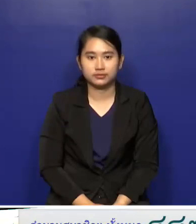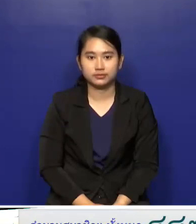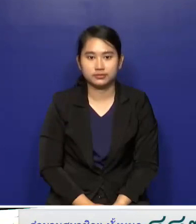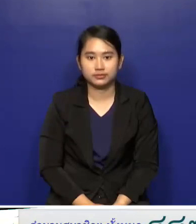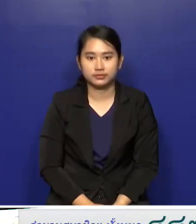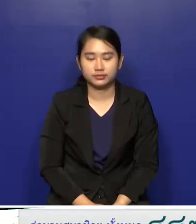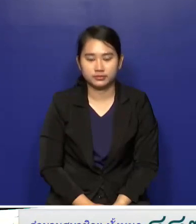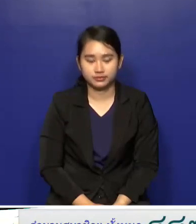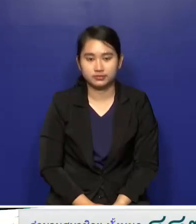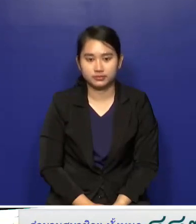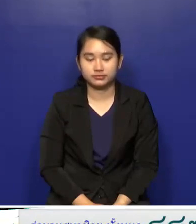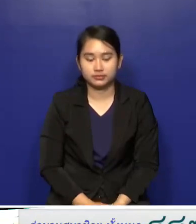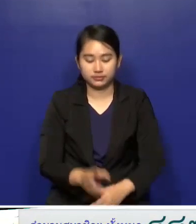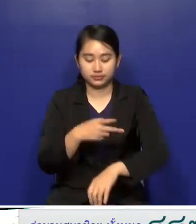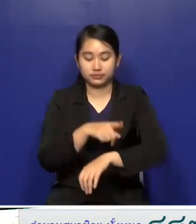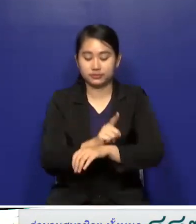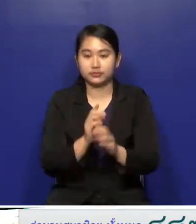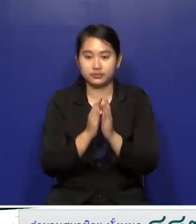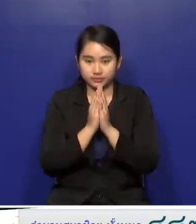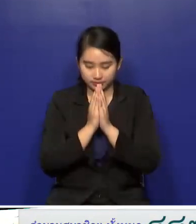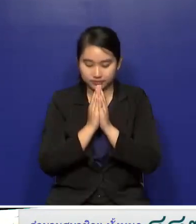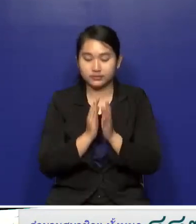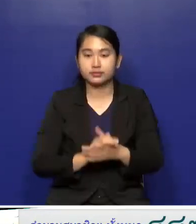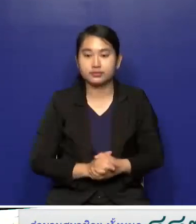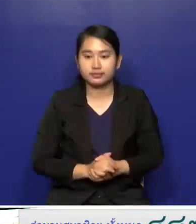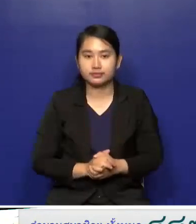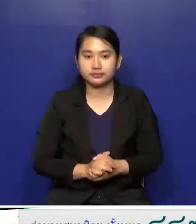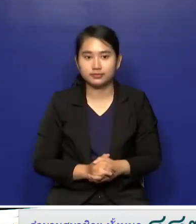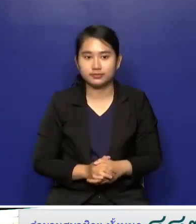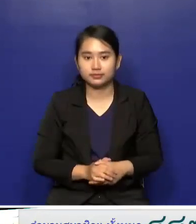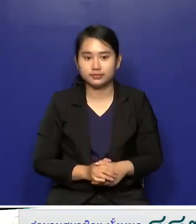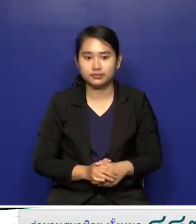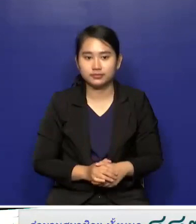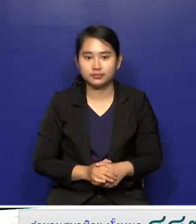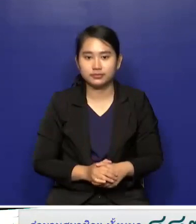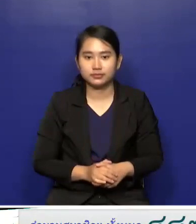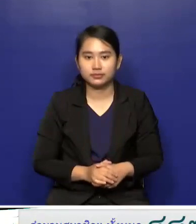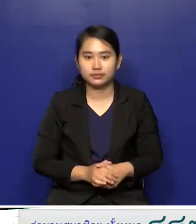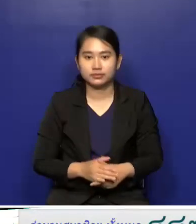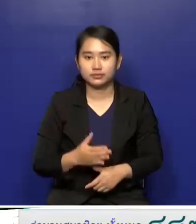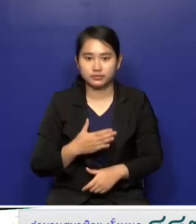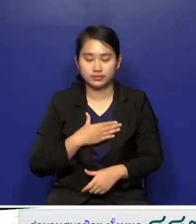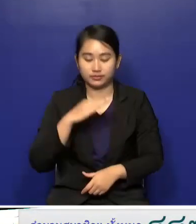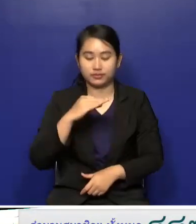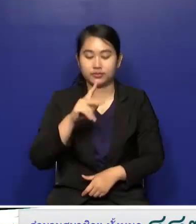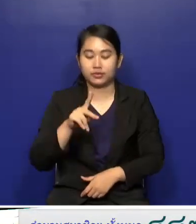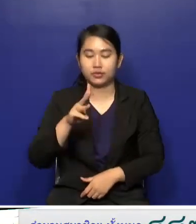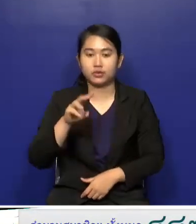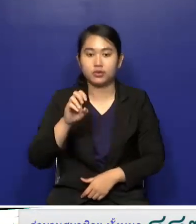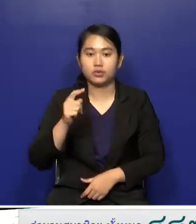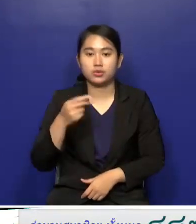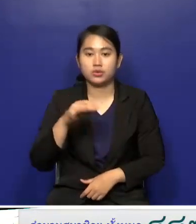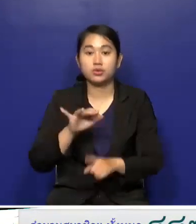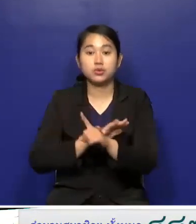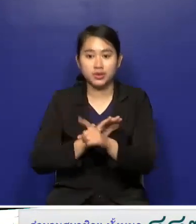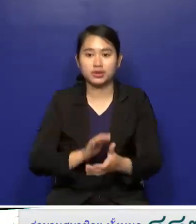กราบเรียนท่านประธานสภาที่เคารพกระผมศาสตราจารย์โควิดพวงงามสมาชิกสภาผู้แทน